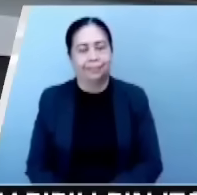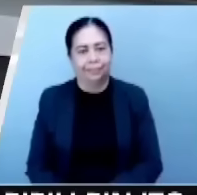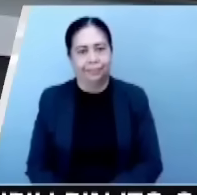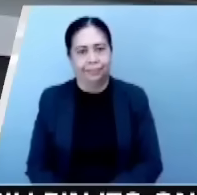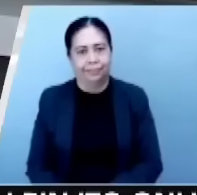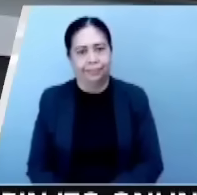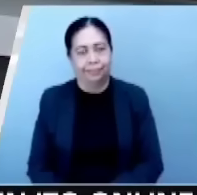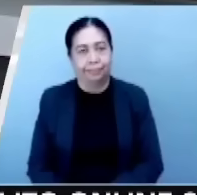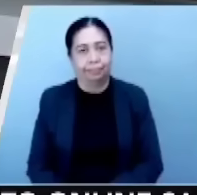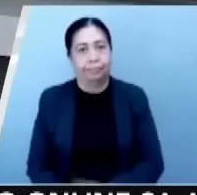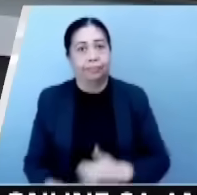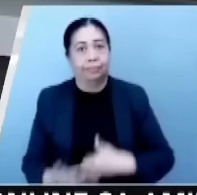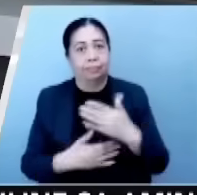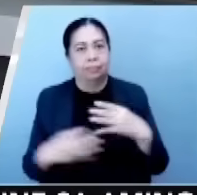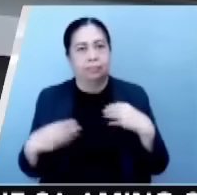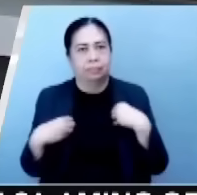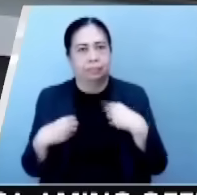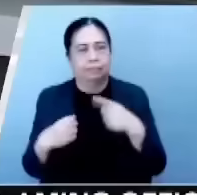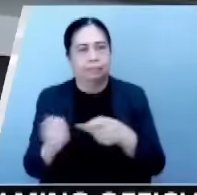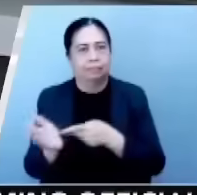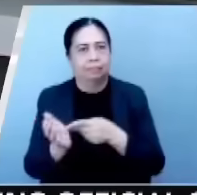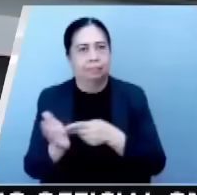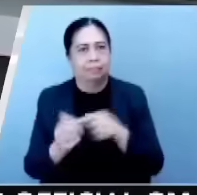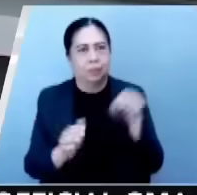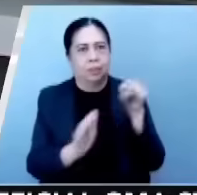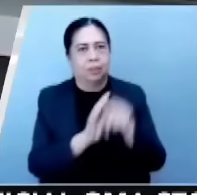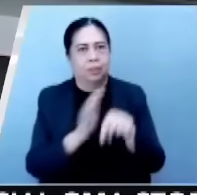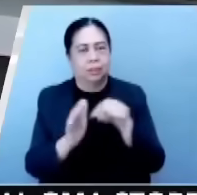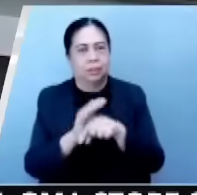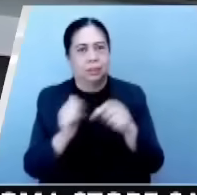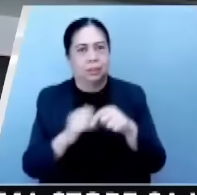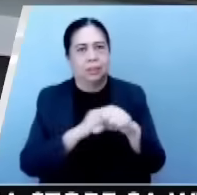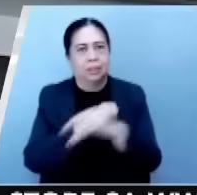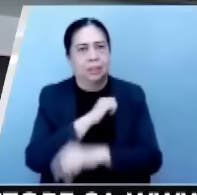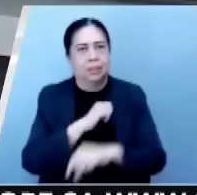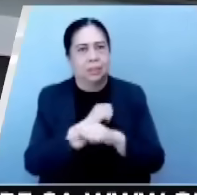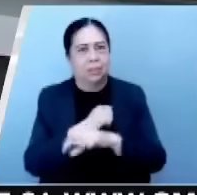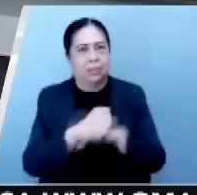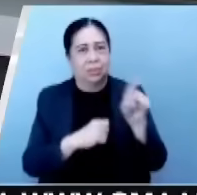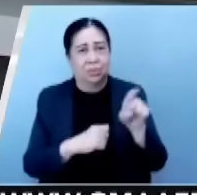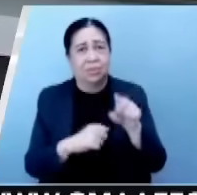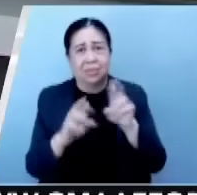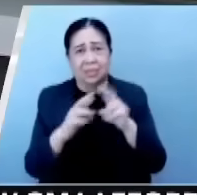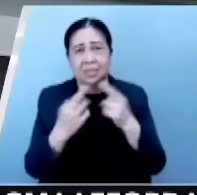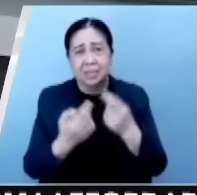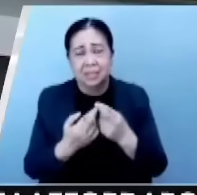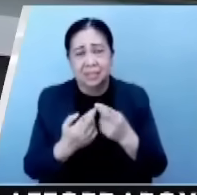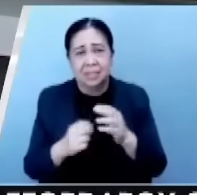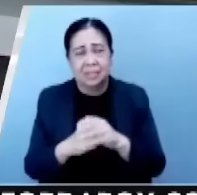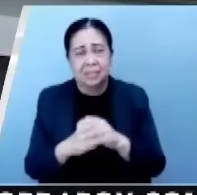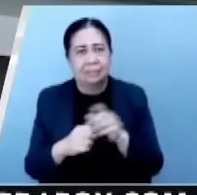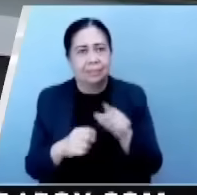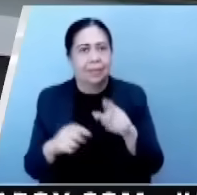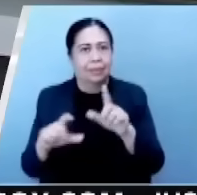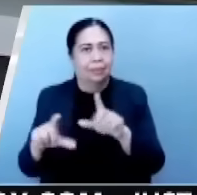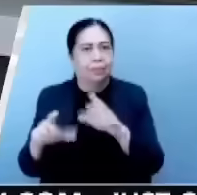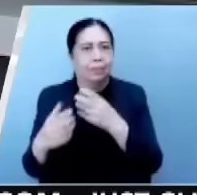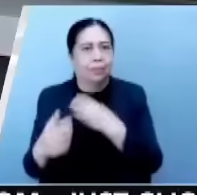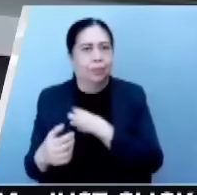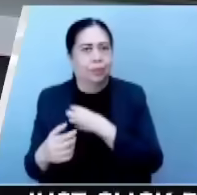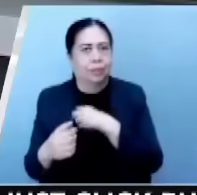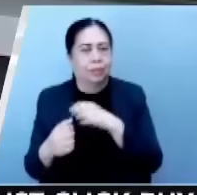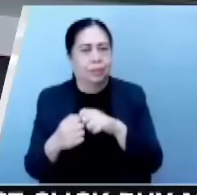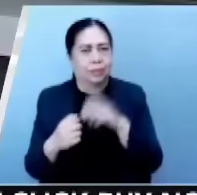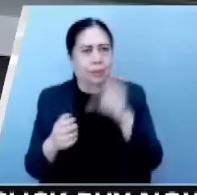Umamin sa pagpatay sa mag-inang balikbayan sa Tayabas, Quezon, ang isa nilang kaanak. Hawak na siya ng pulisya habang tinutuntun